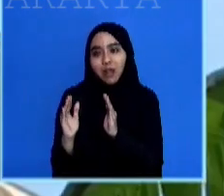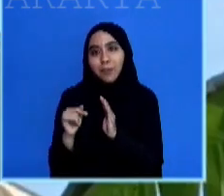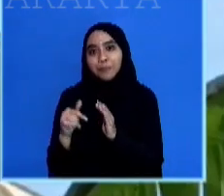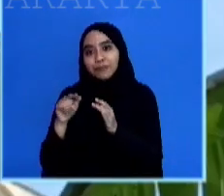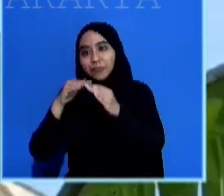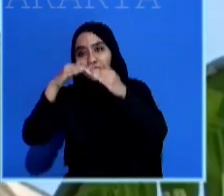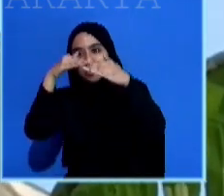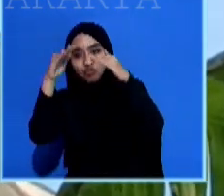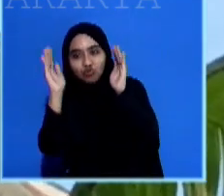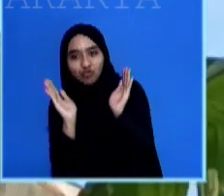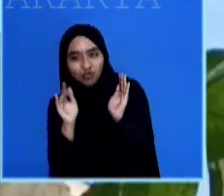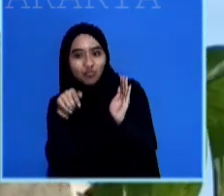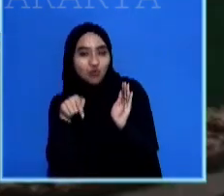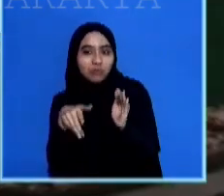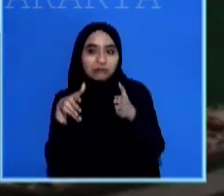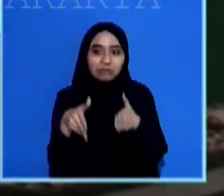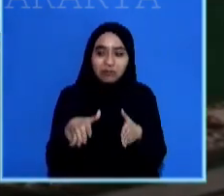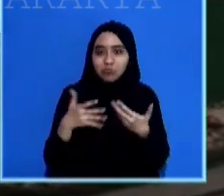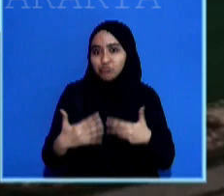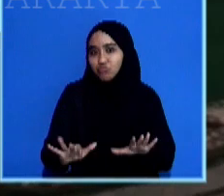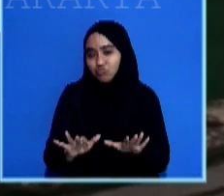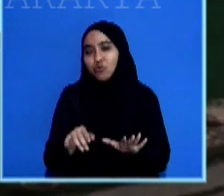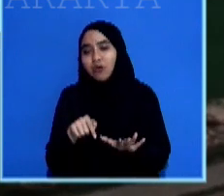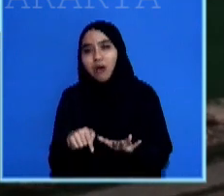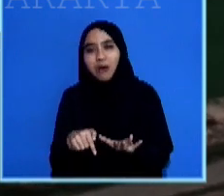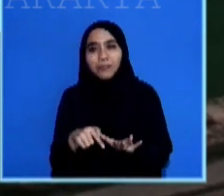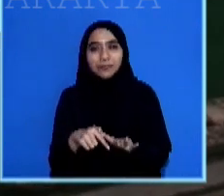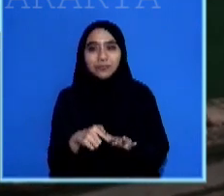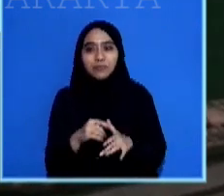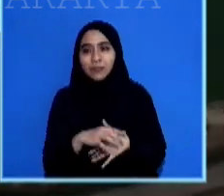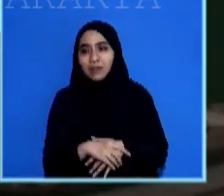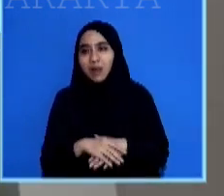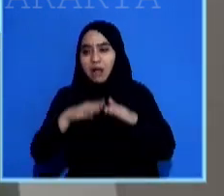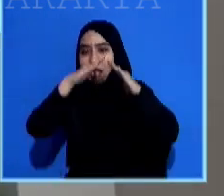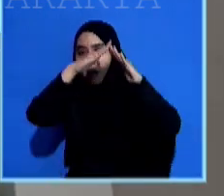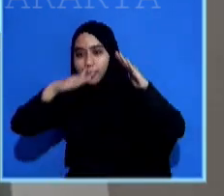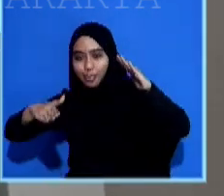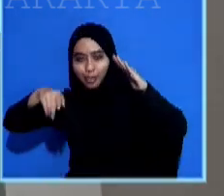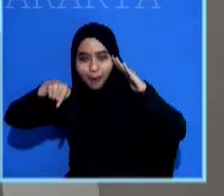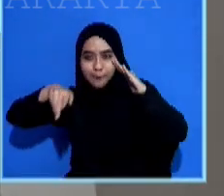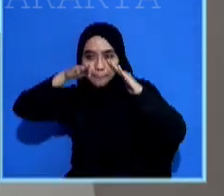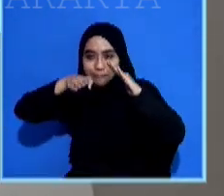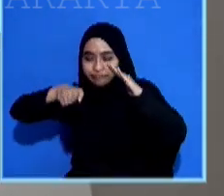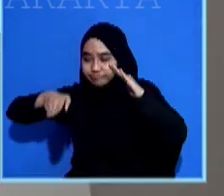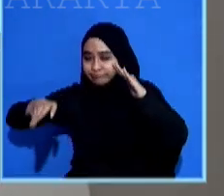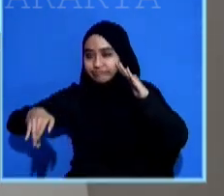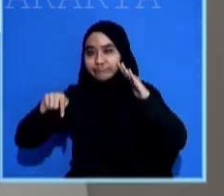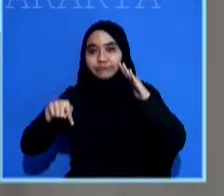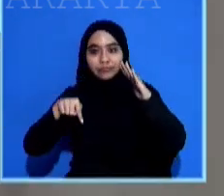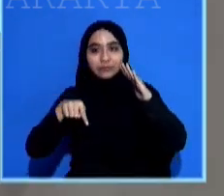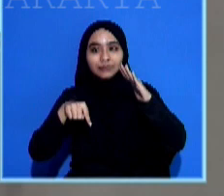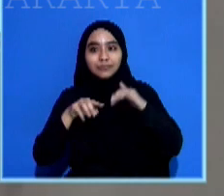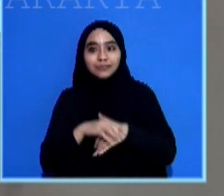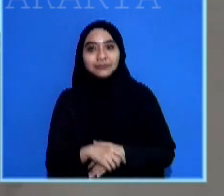khas keunikan masjid ini juga terletak pada bagian atap bangunan utama yang berbentuk tajuk susun tig